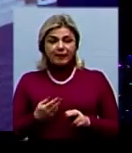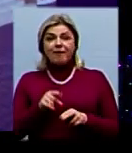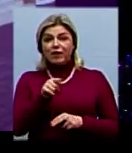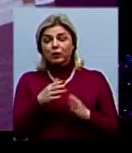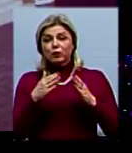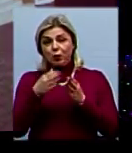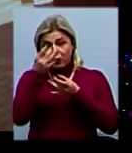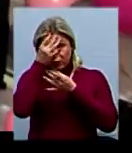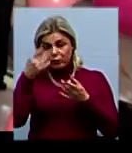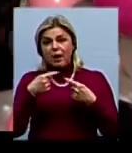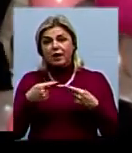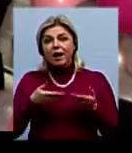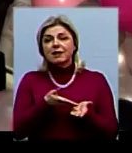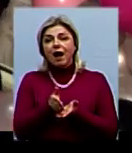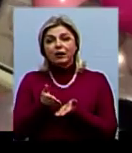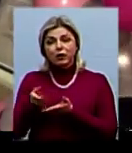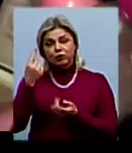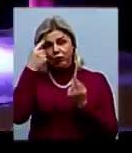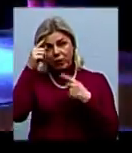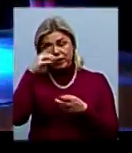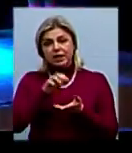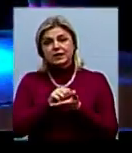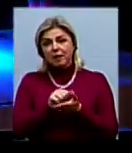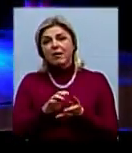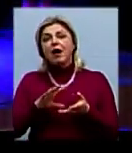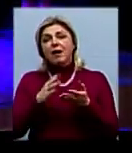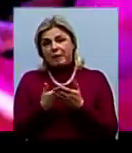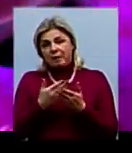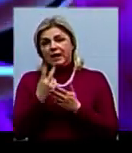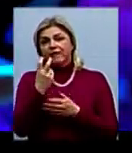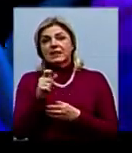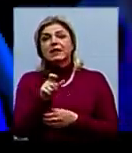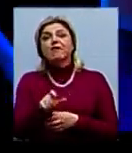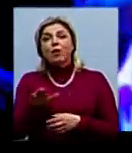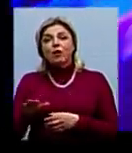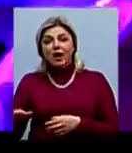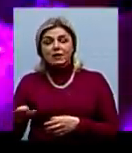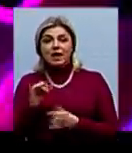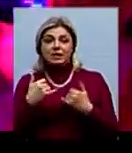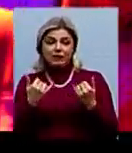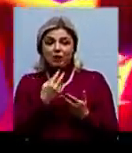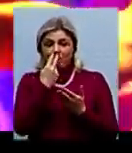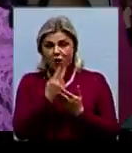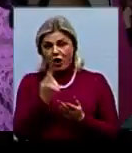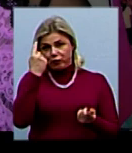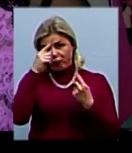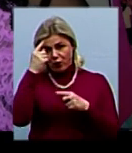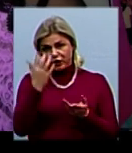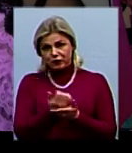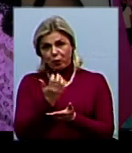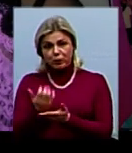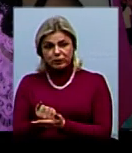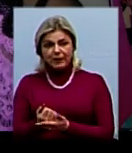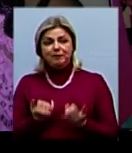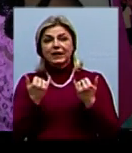будинку культури різними галузями творчості займаються понад 200 вихованців. Сьогодні демонструють творчі здобутки. Сьогодні в